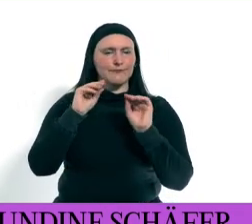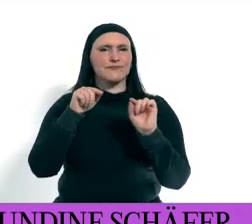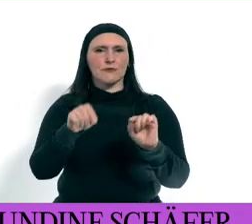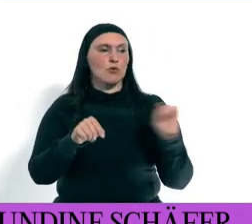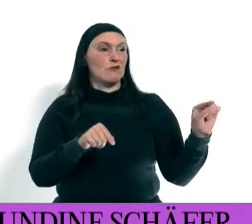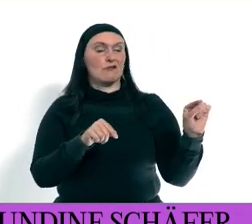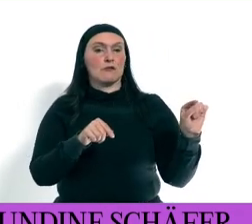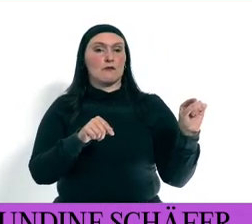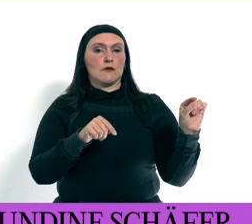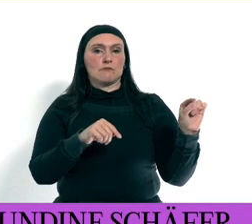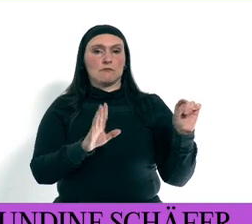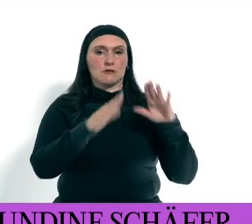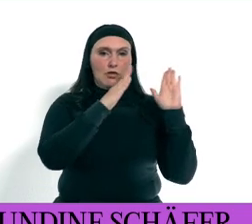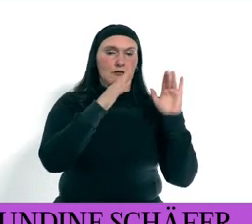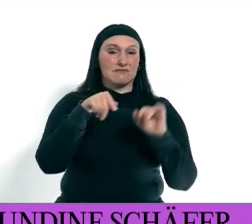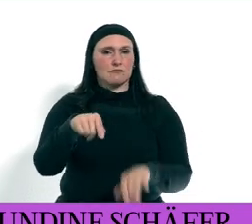den Zwängen,